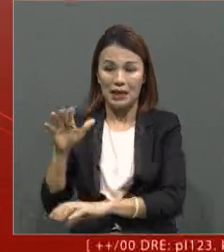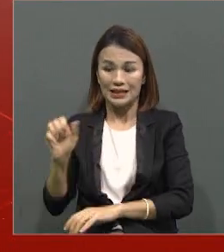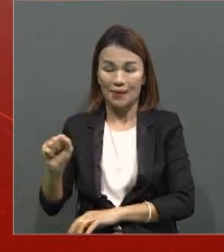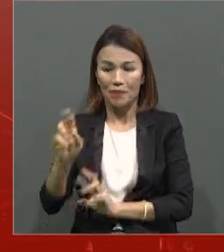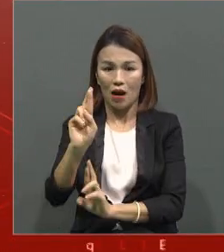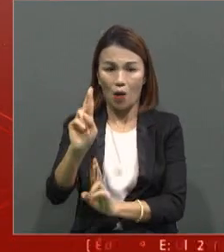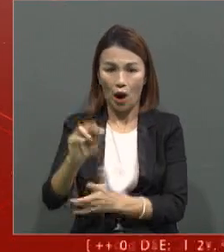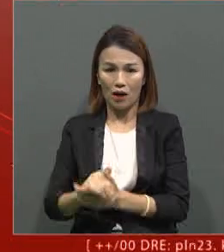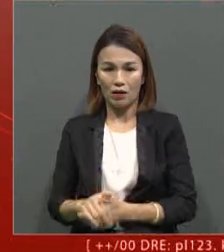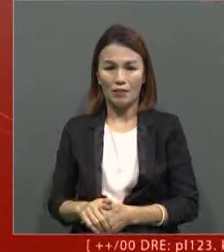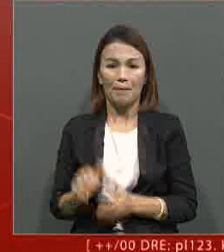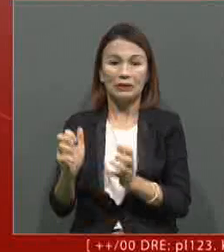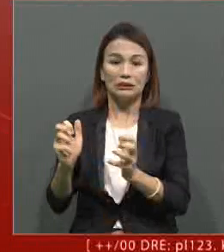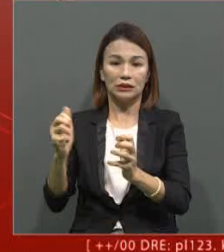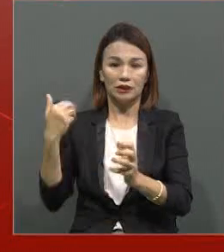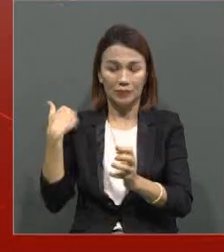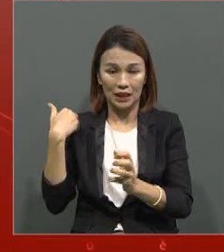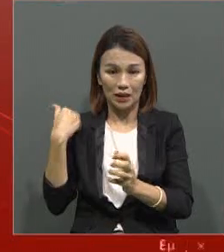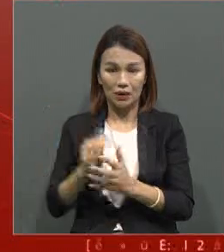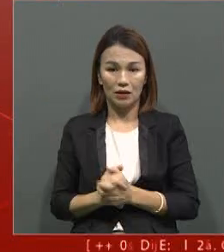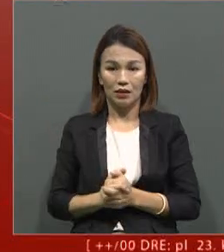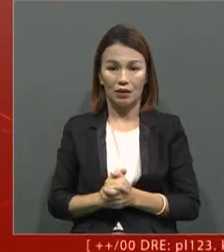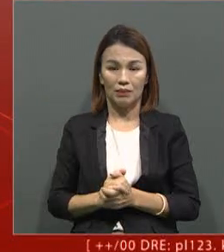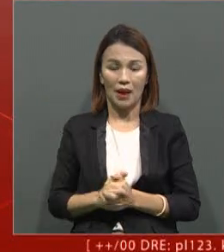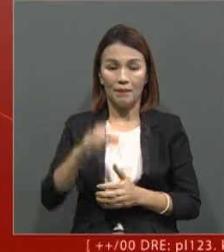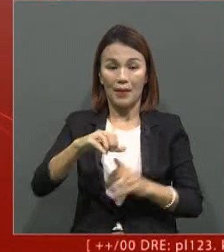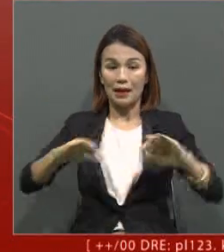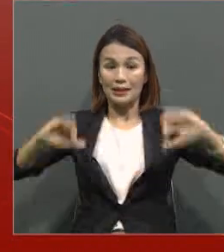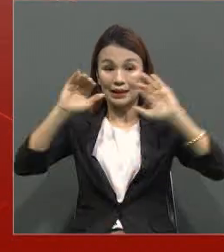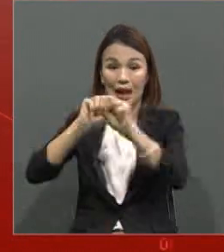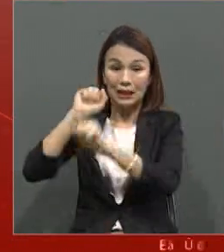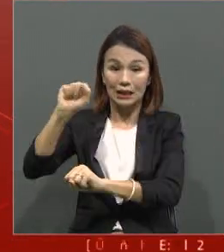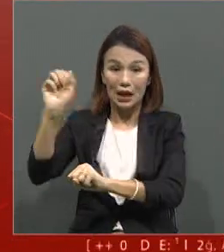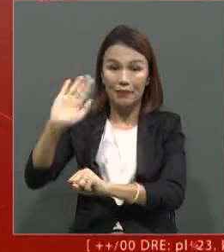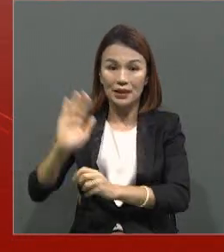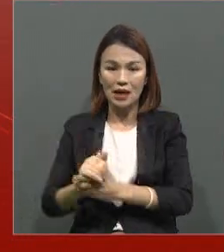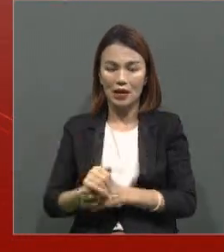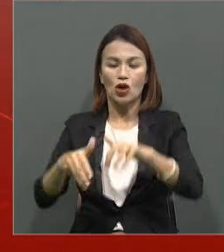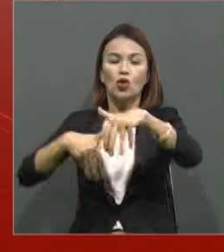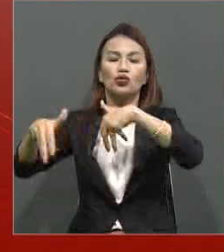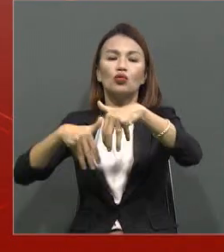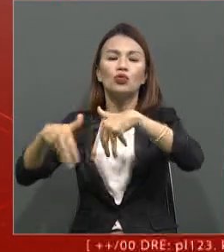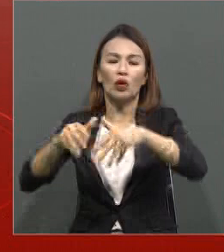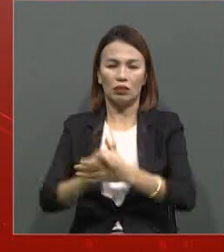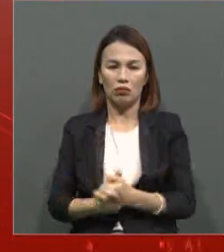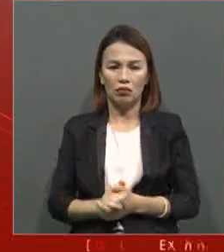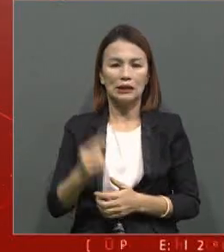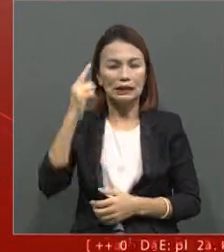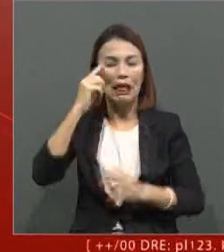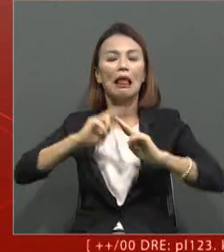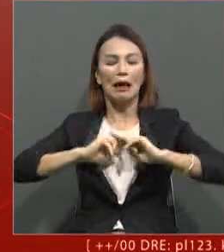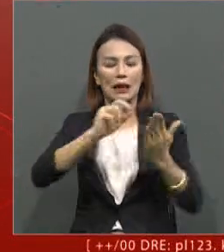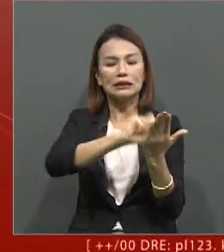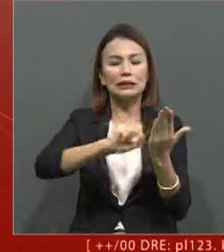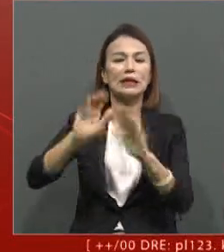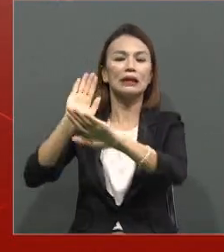ดูดอันนี้คือชาวบ้านทำกันเองนะอ้าวไม่ได้หน่วยงานมาเตือนหรอกเหรออันนี้คือชาวบ้านเขาบอกว่าคือโดนไปหลายคนแล้วอ่ะก็เลยต้องรวมกันแล้วก็มาทำ